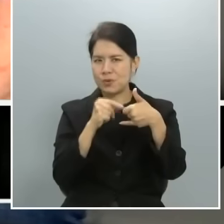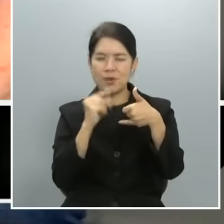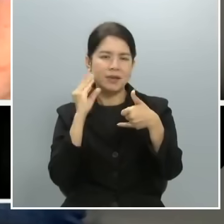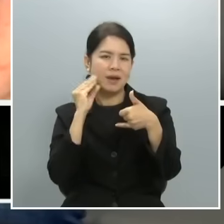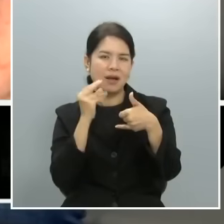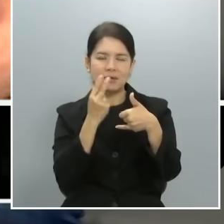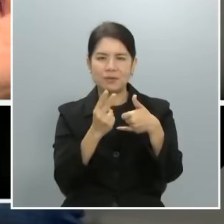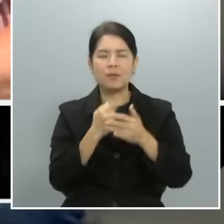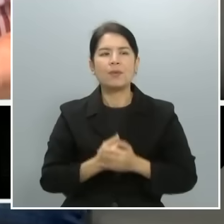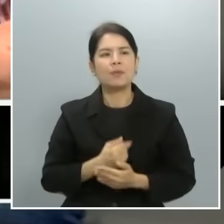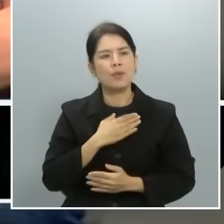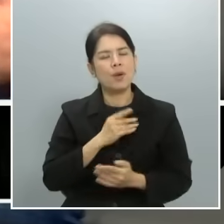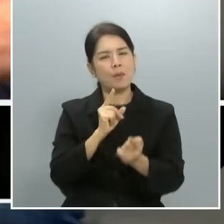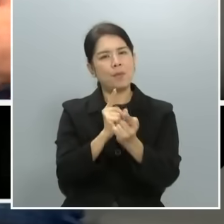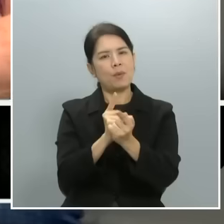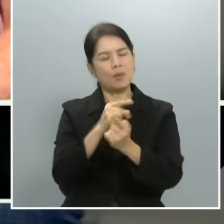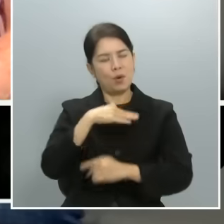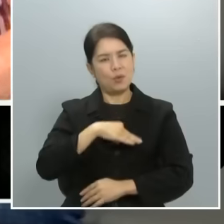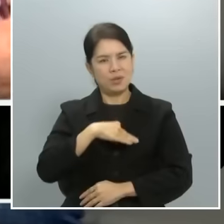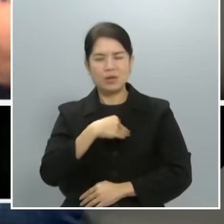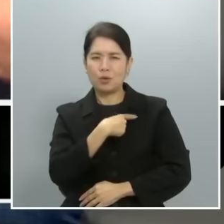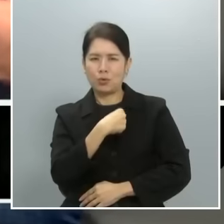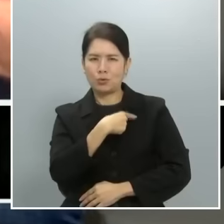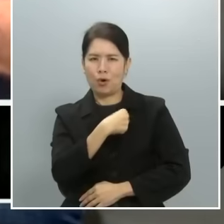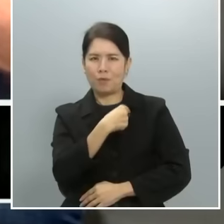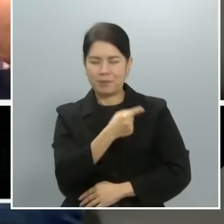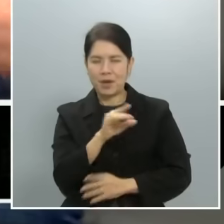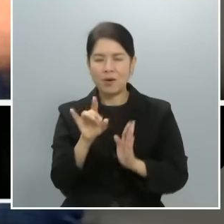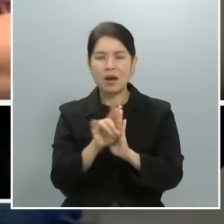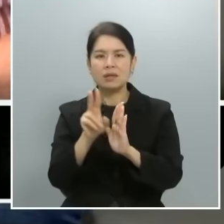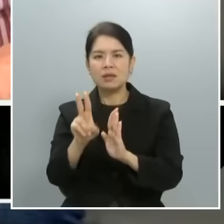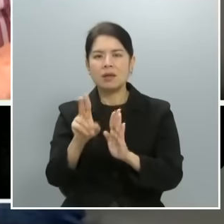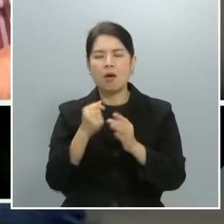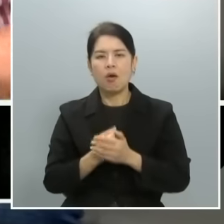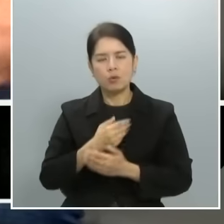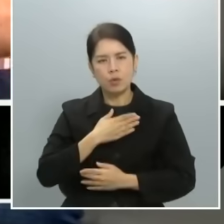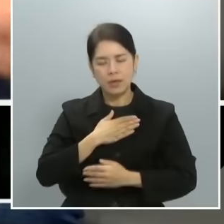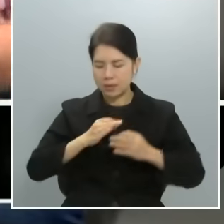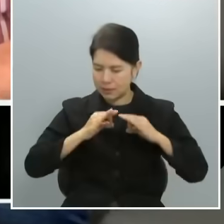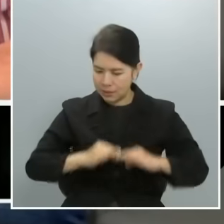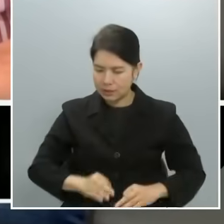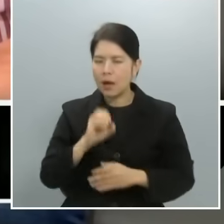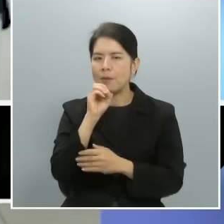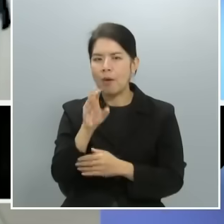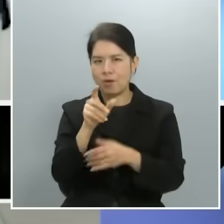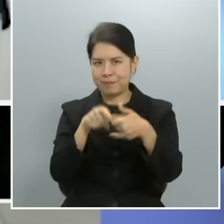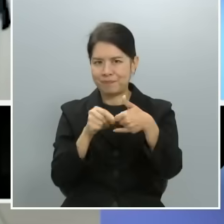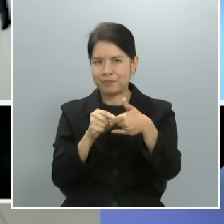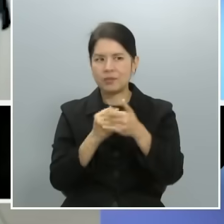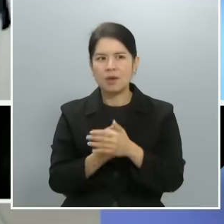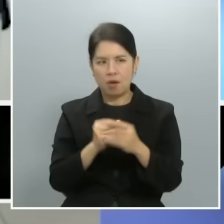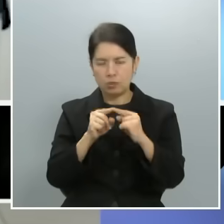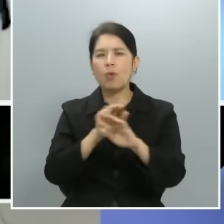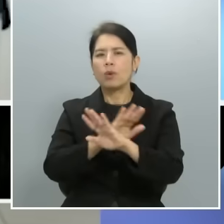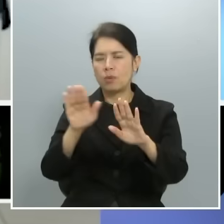ะก็พึงพอใจมากนะพอเจอกันครั้งที่2ตัดสินใจบอกผู้หญิงคนนี้ครับบอกว่าหนูเอ้ยเลิกทำงานเถอ